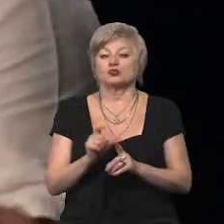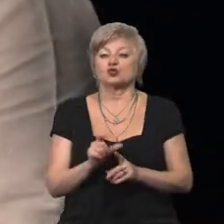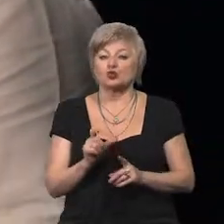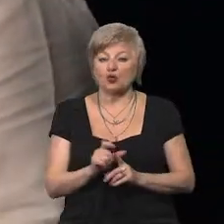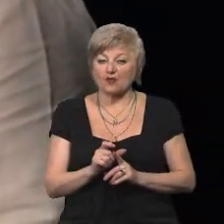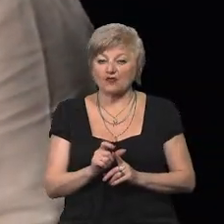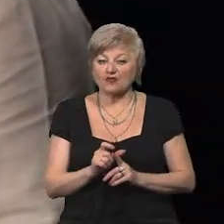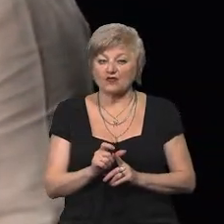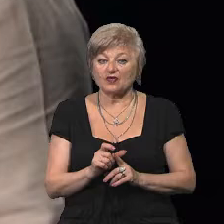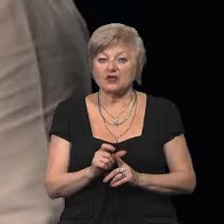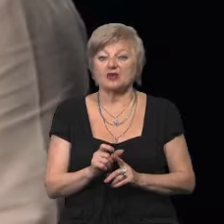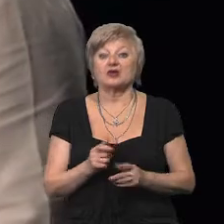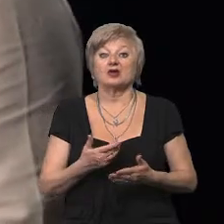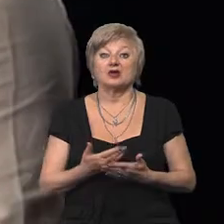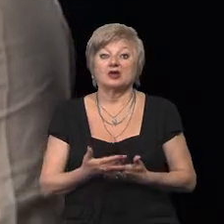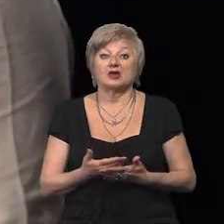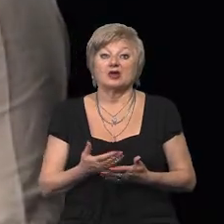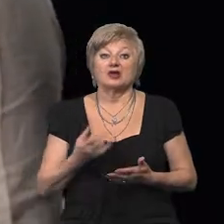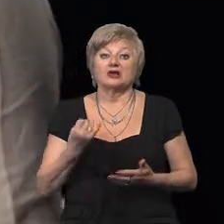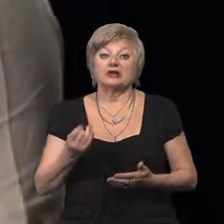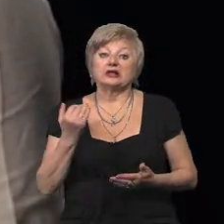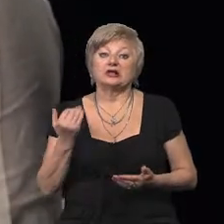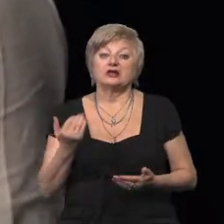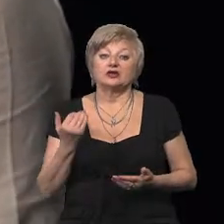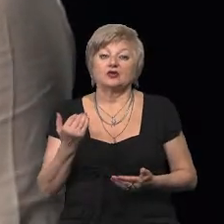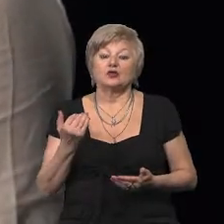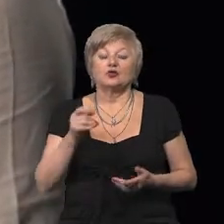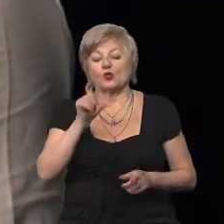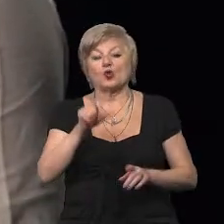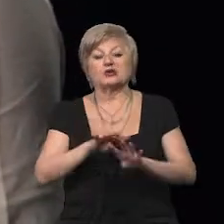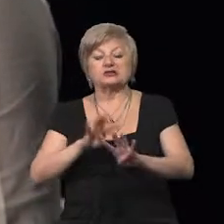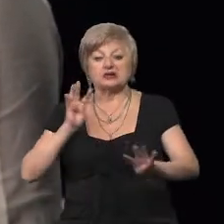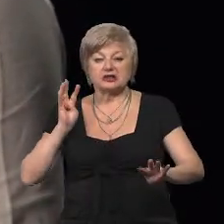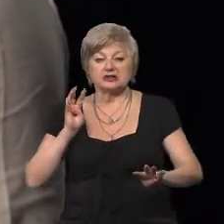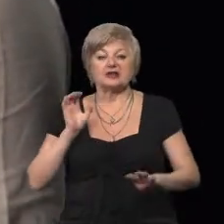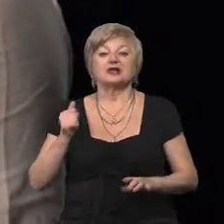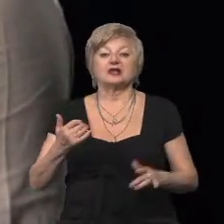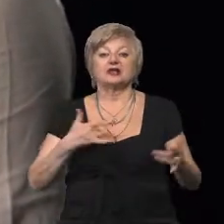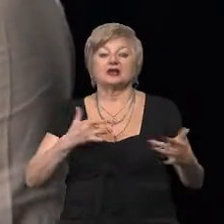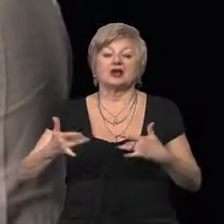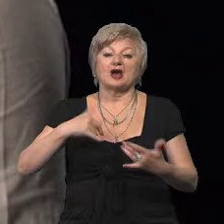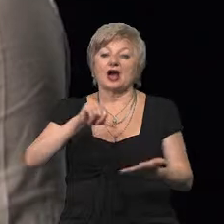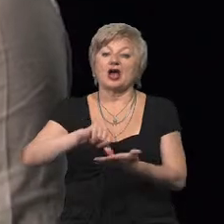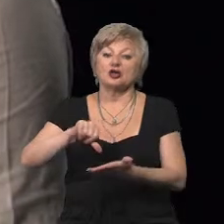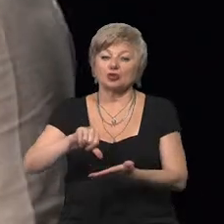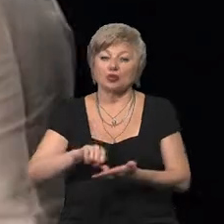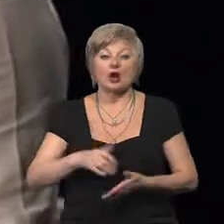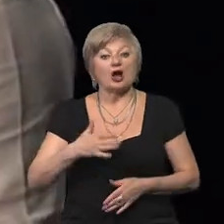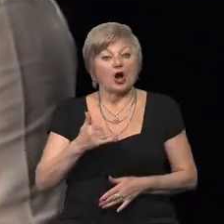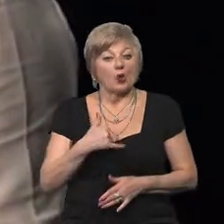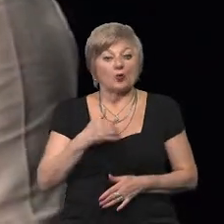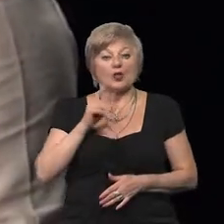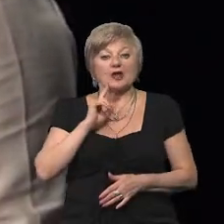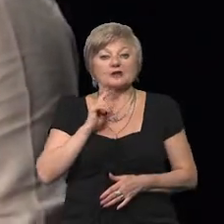и все-таки храм искусства, и его почитатели, и также его служители, скажем так. А ну, мы пока, у нас нет